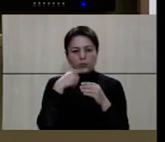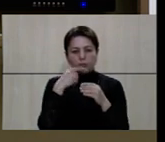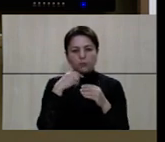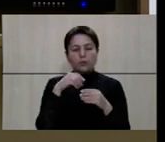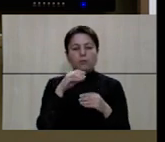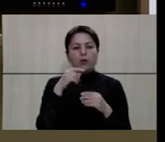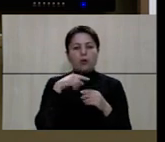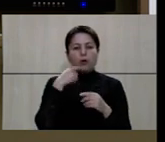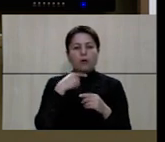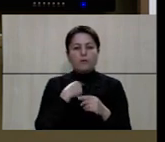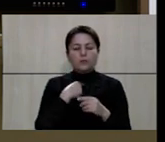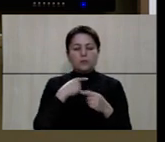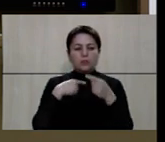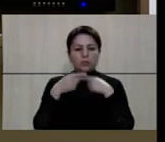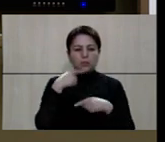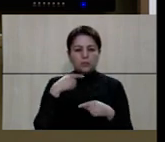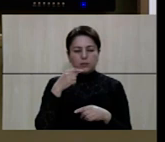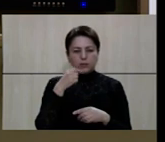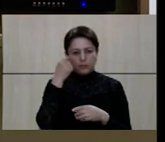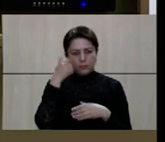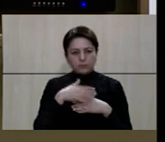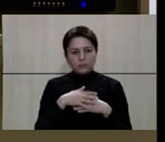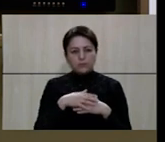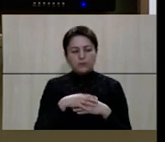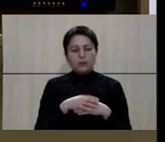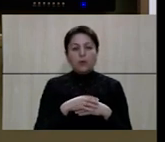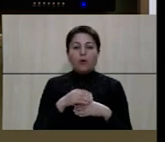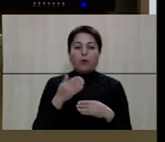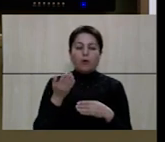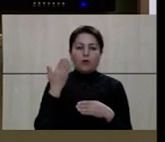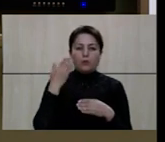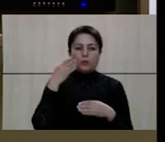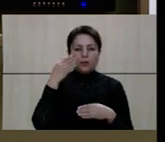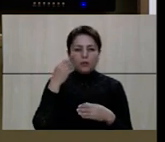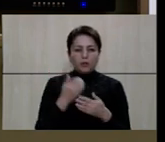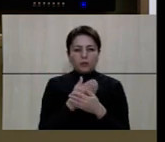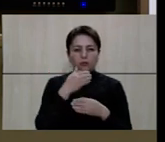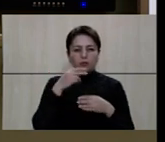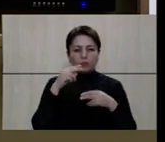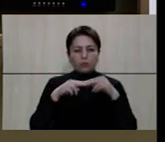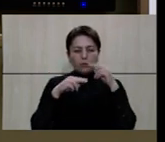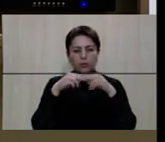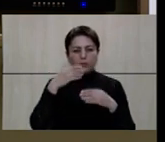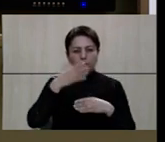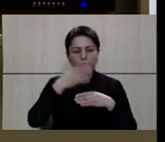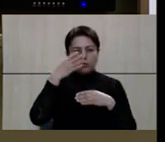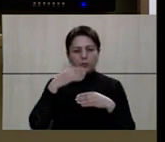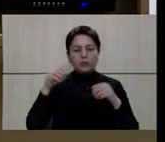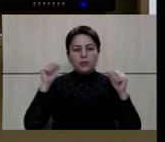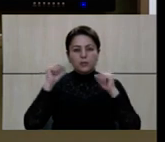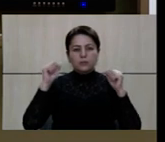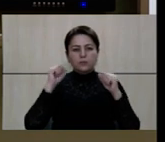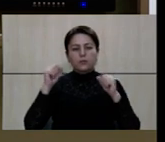Yoki bo'lmasa, yangi qurilgan binolar, uylar yoki sport zallarga kirganda gapirganda